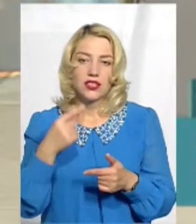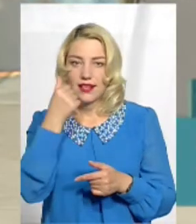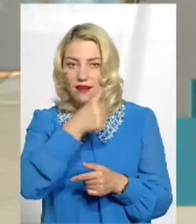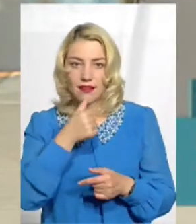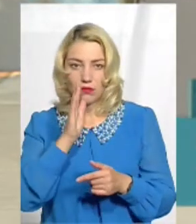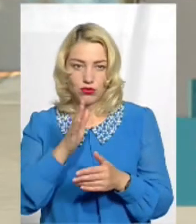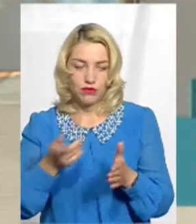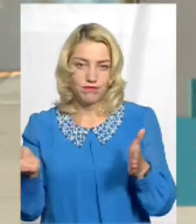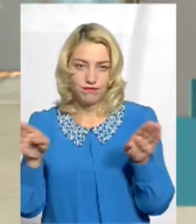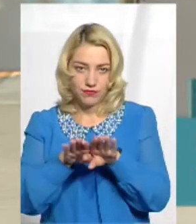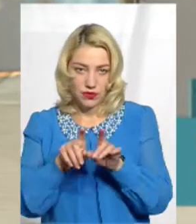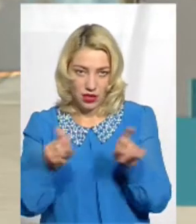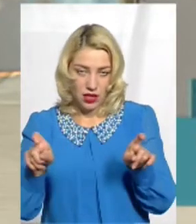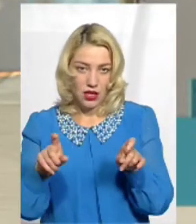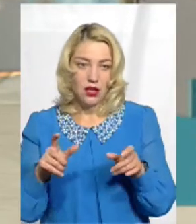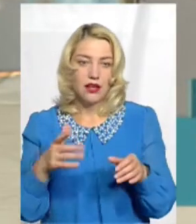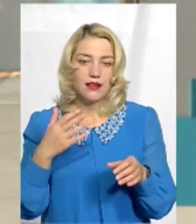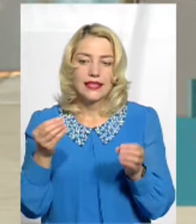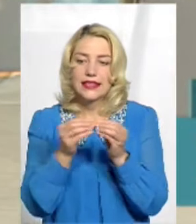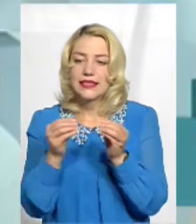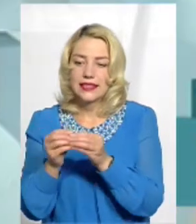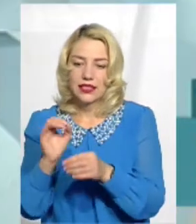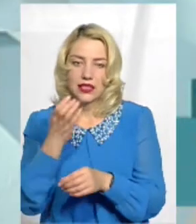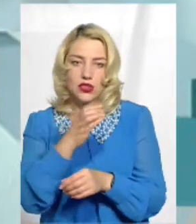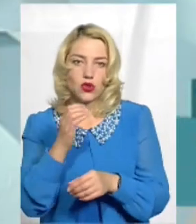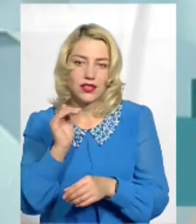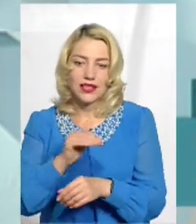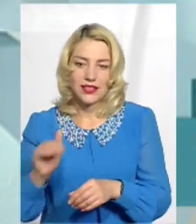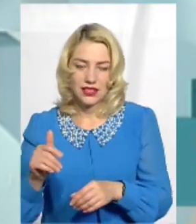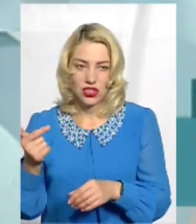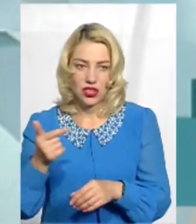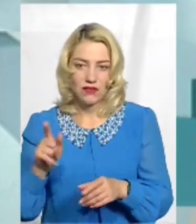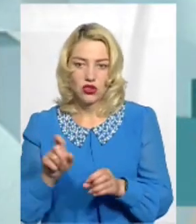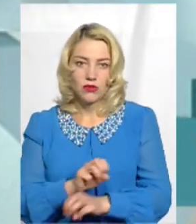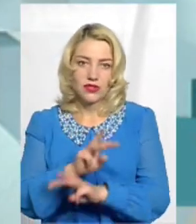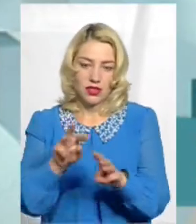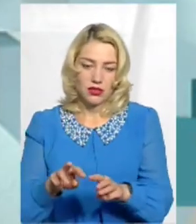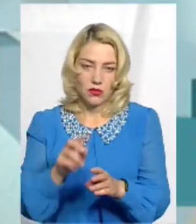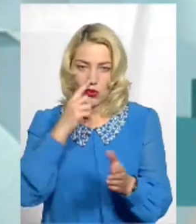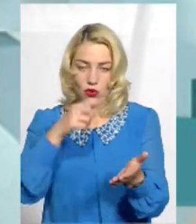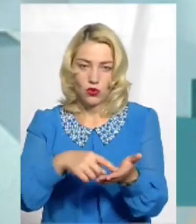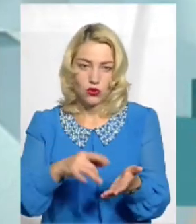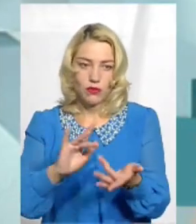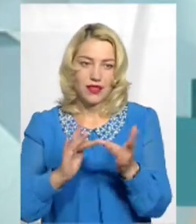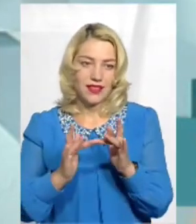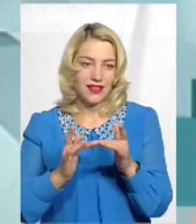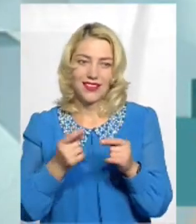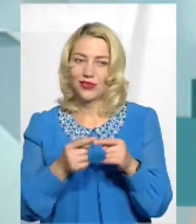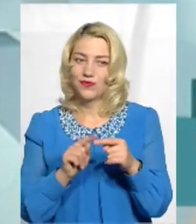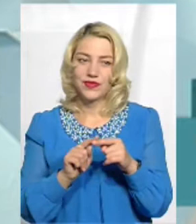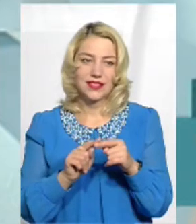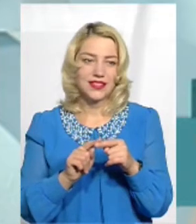припинить існування, вкладати там десятки, а то й сотні тисяч гривень, щоб забезпечити туди доступ до інтернету, це